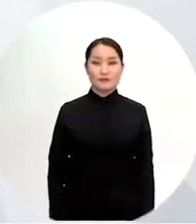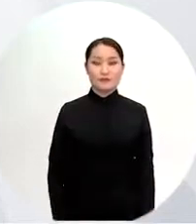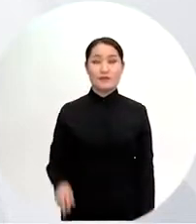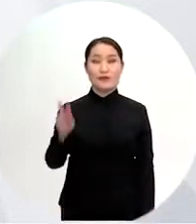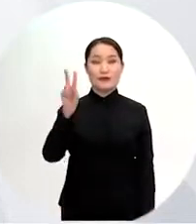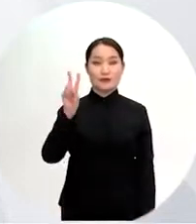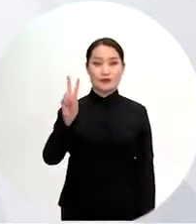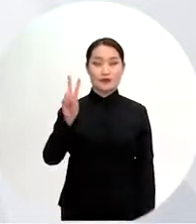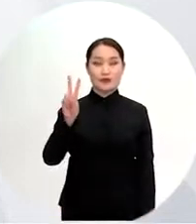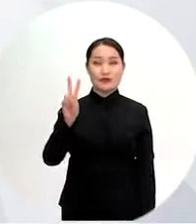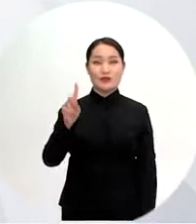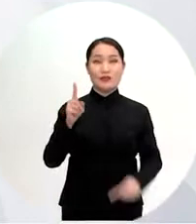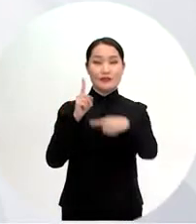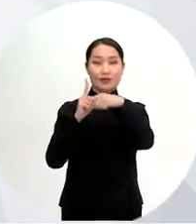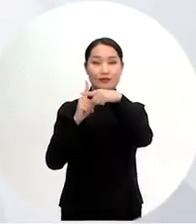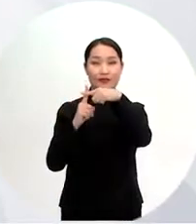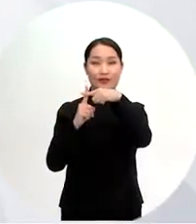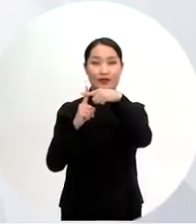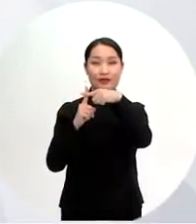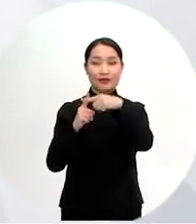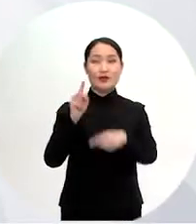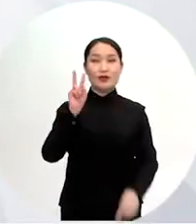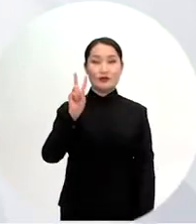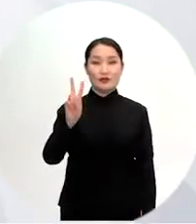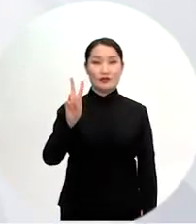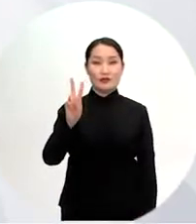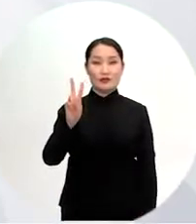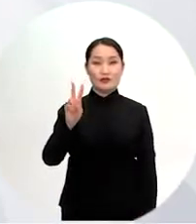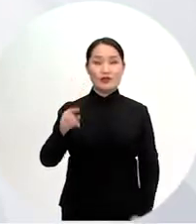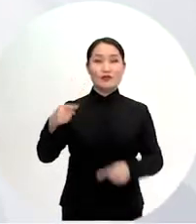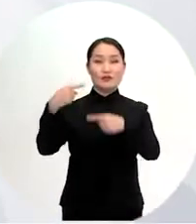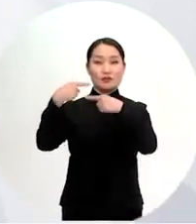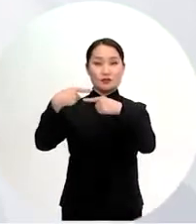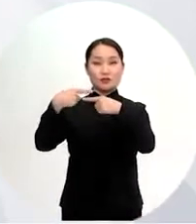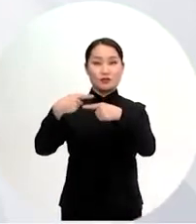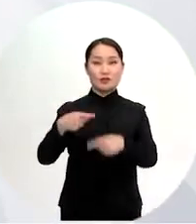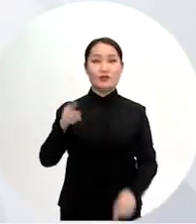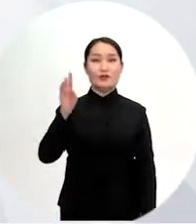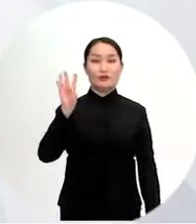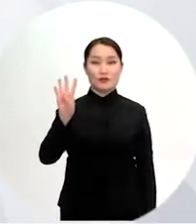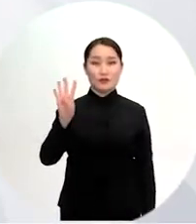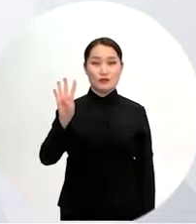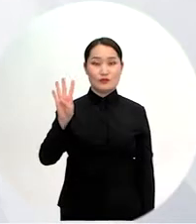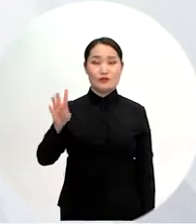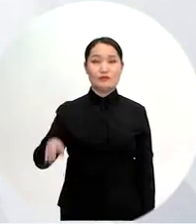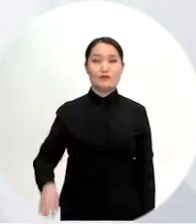Хоёр дээр нэмэх нь хоёр, тэнцүү